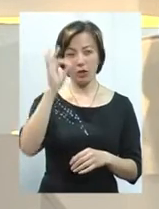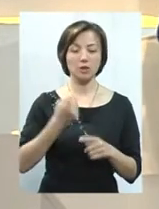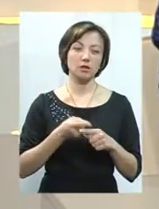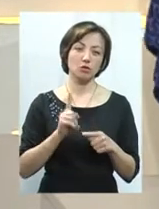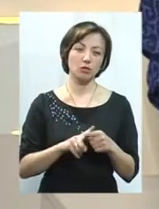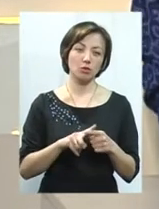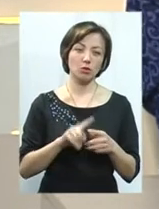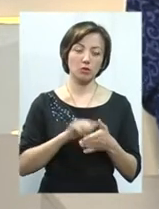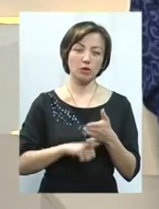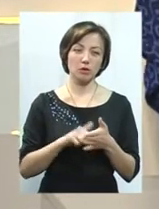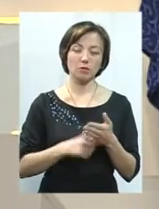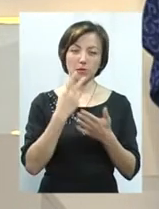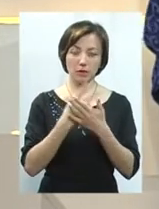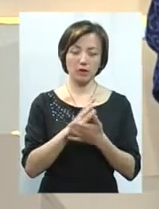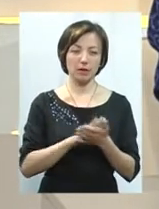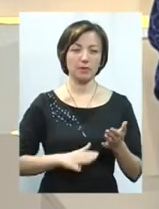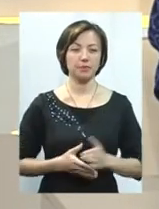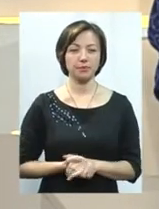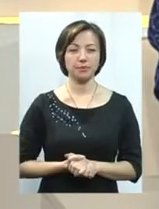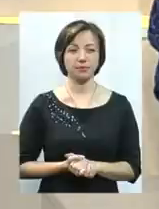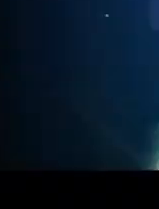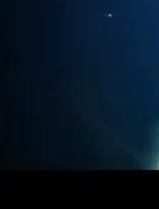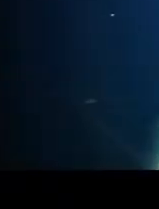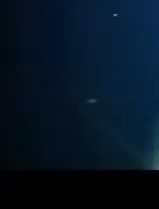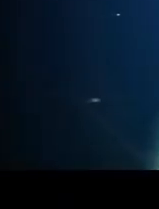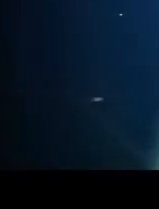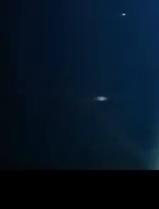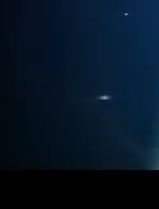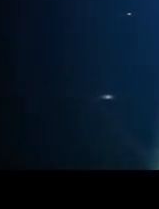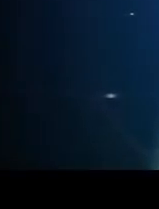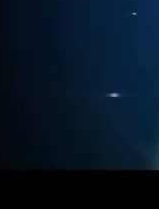привода. Прошу, будь ласка, переглянути его и далее продолжим.